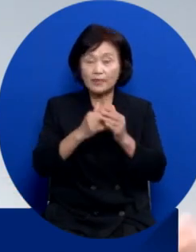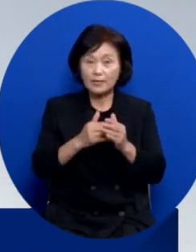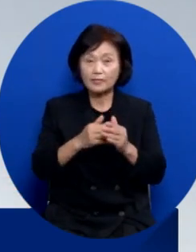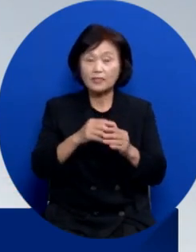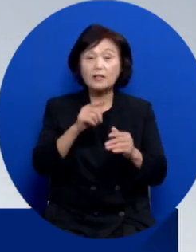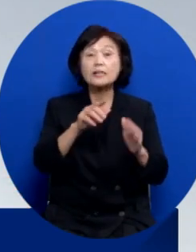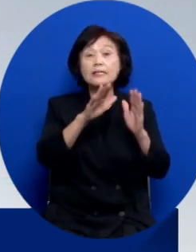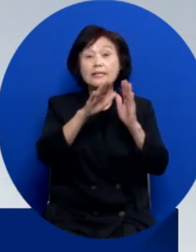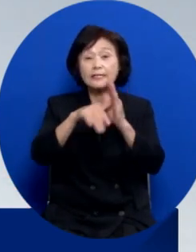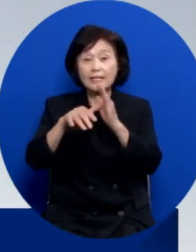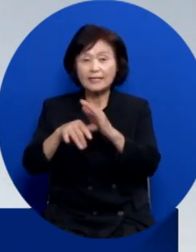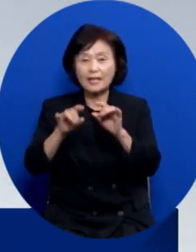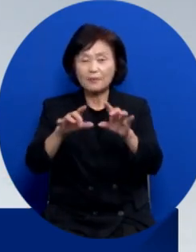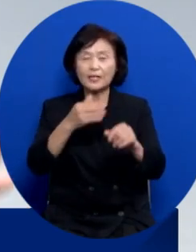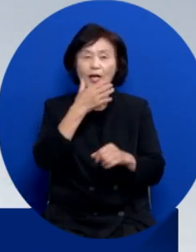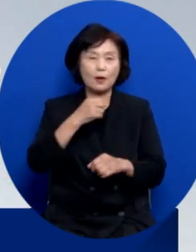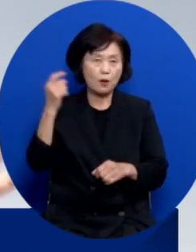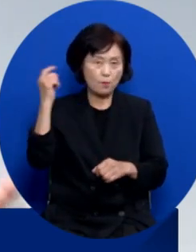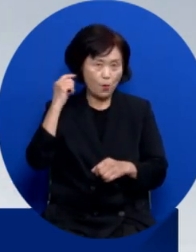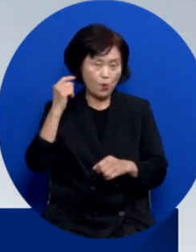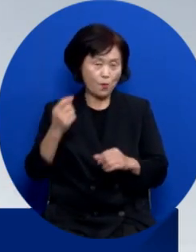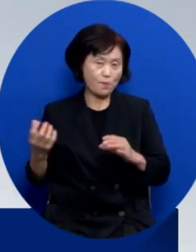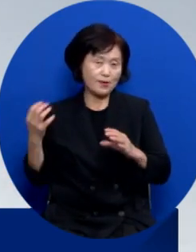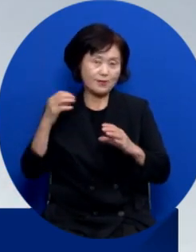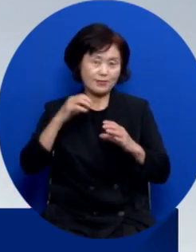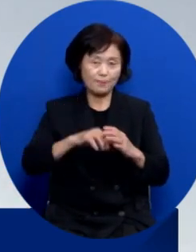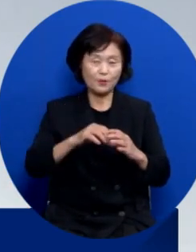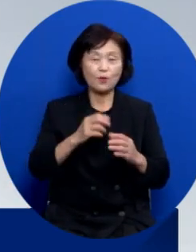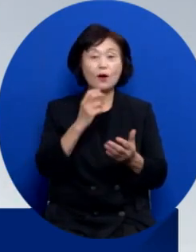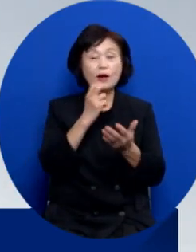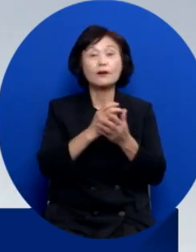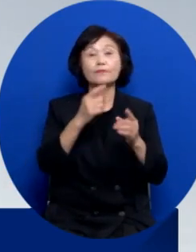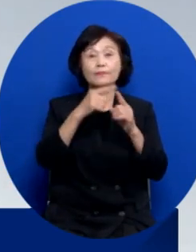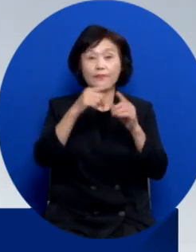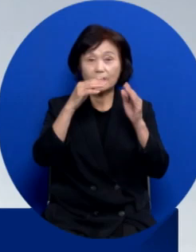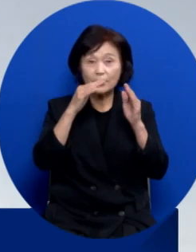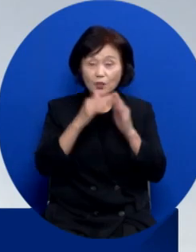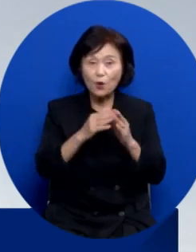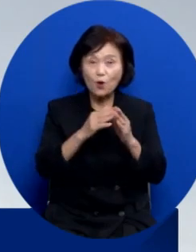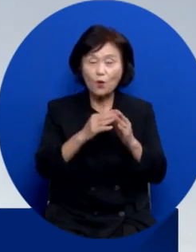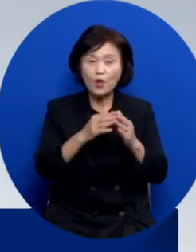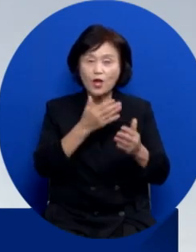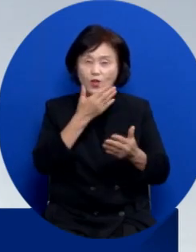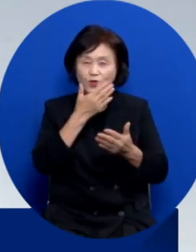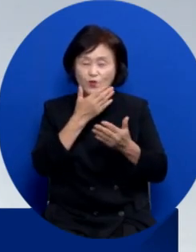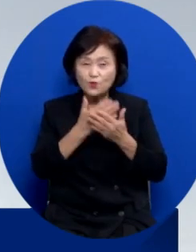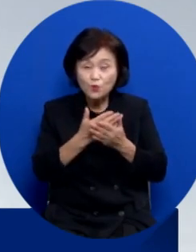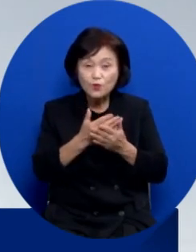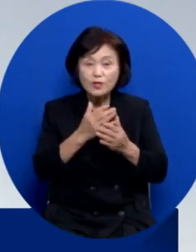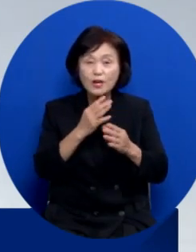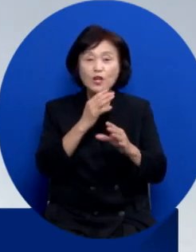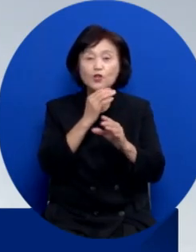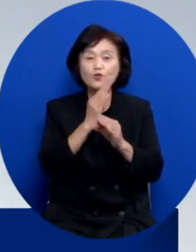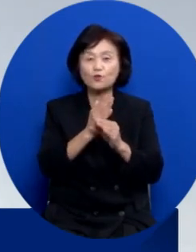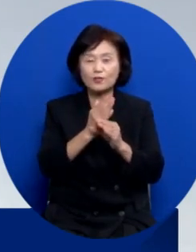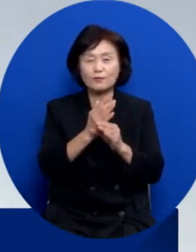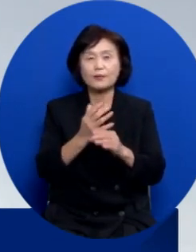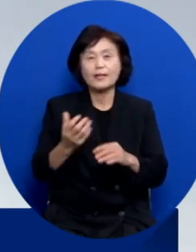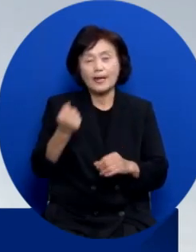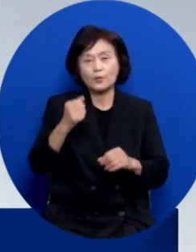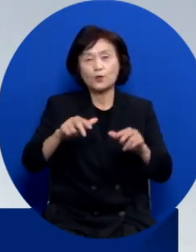시대를 담고 복음을 담고 감리교의 핵심을 담고 오늘까지